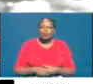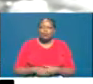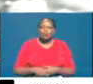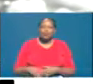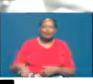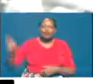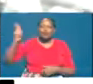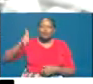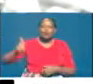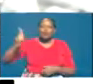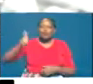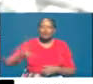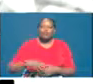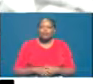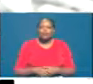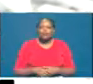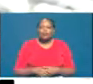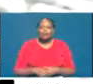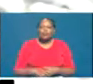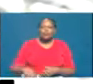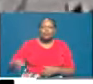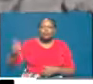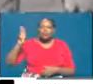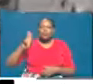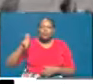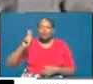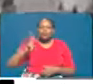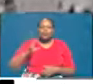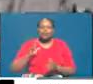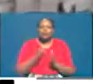Uhuru! Uhuru na kazi!